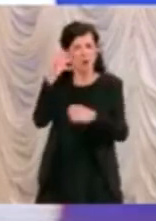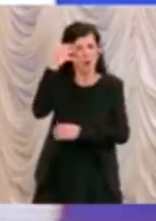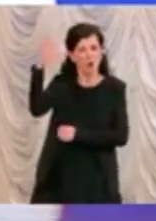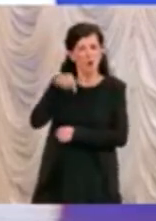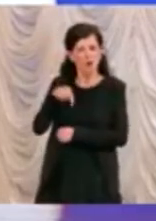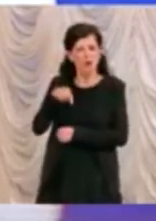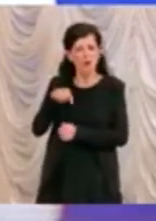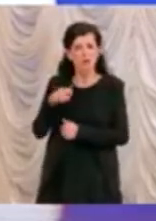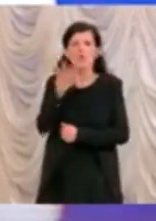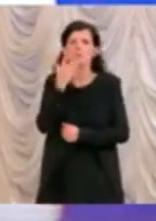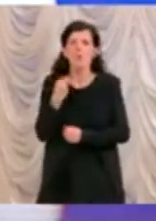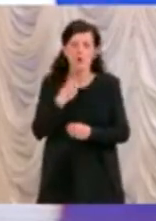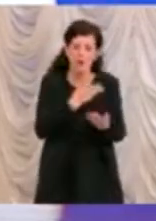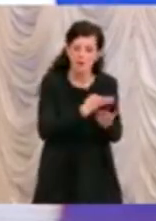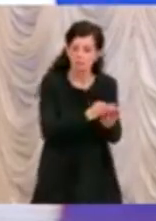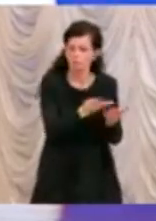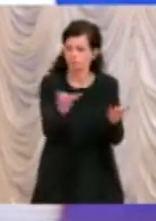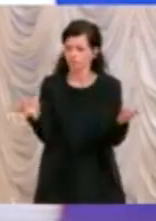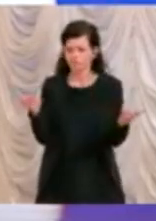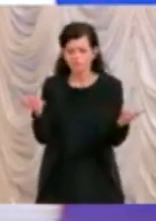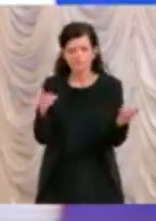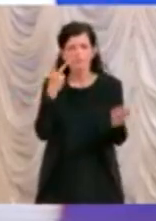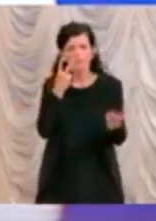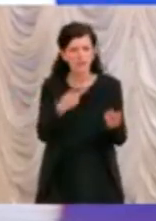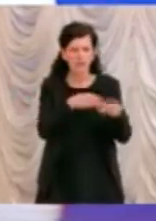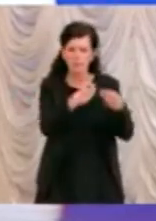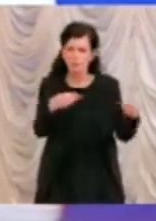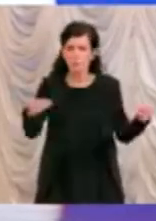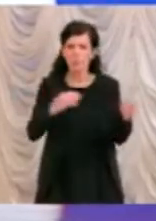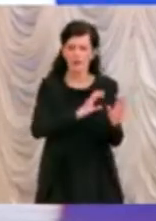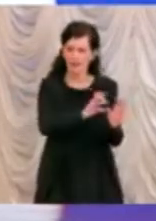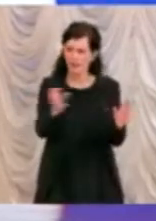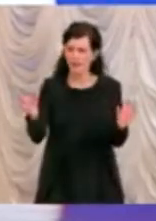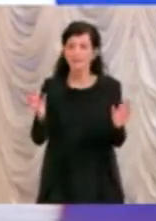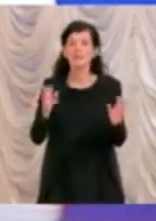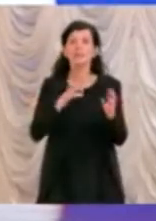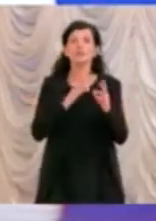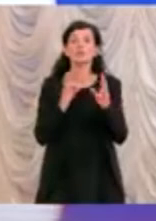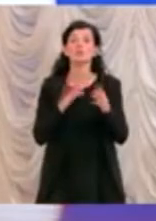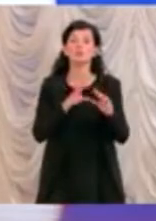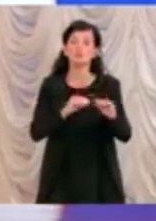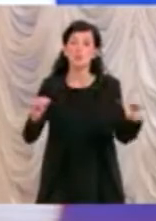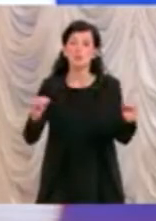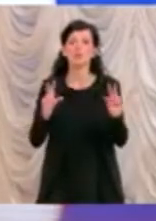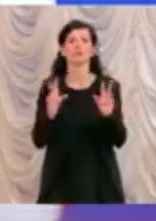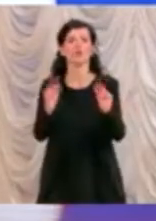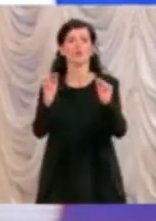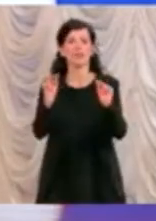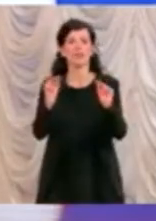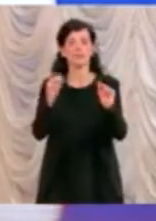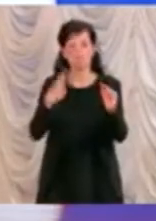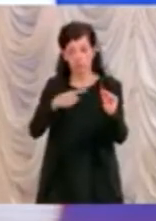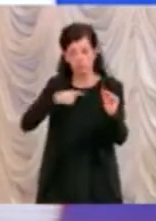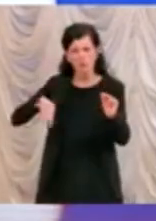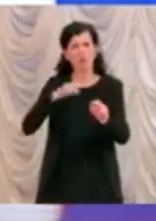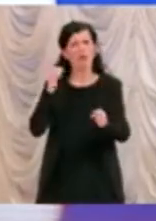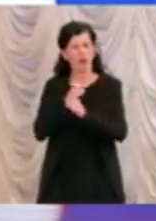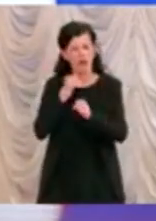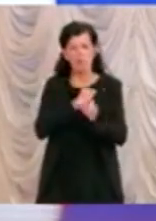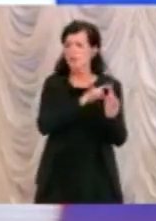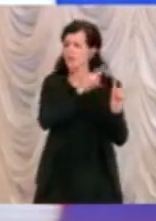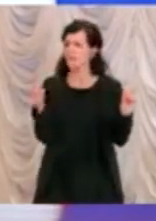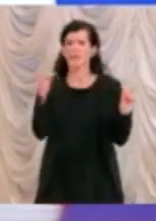ventaglio di nuovi strumenti innovativi e in particolare per la e lavoreremo sino alla fine con coraggio